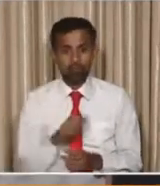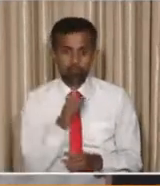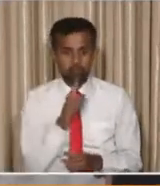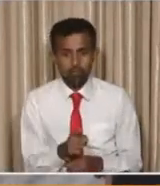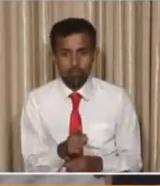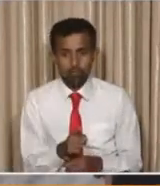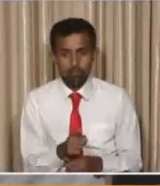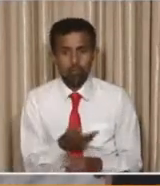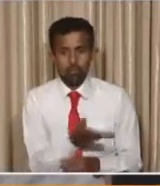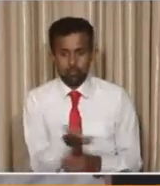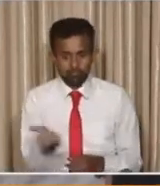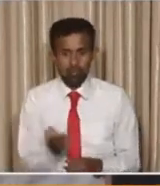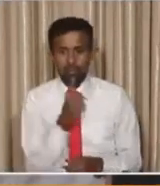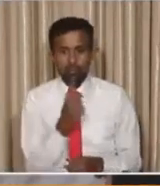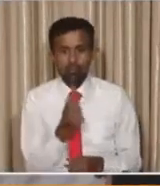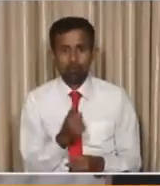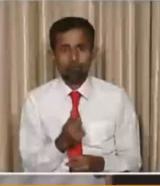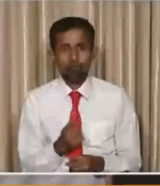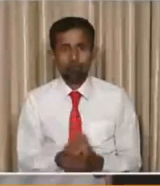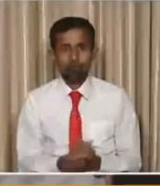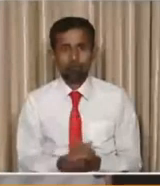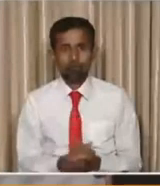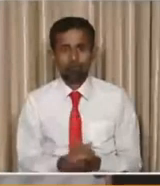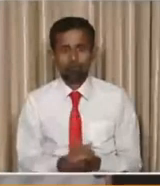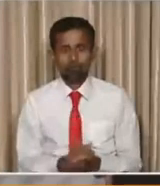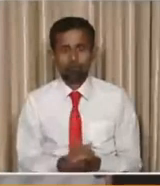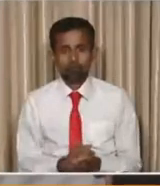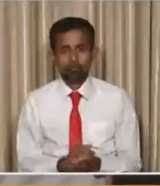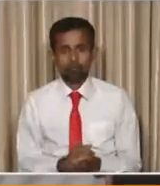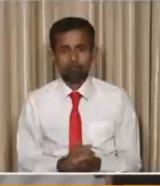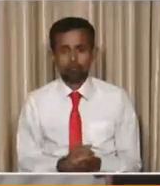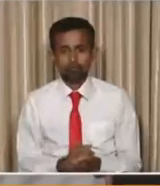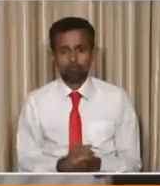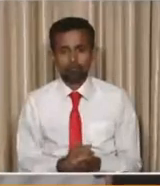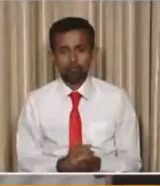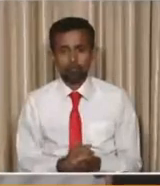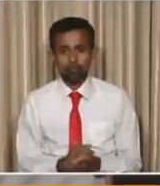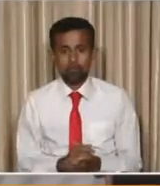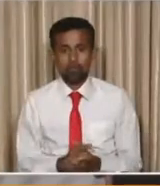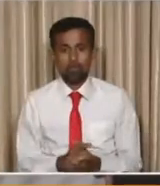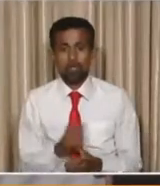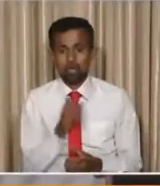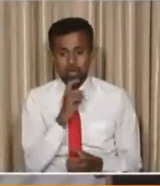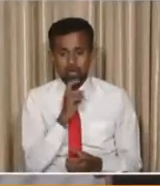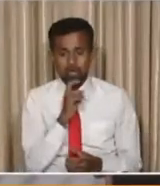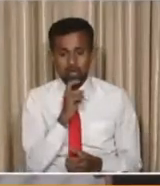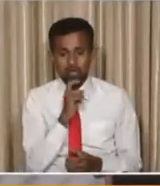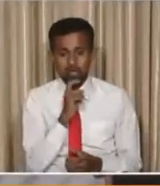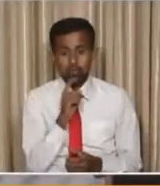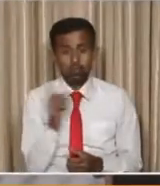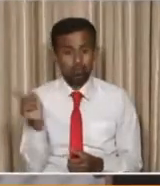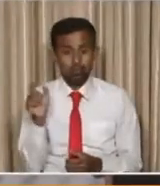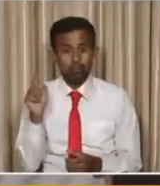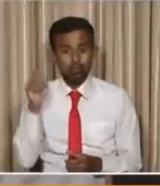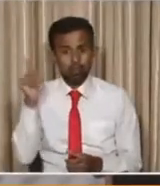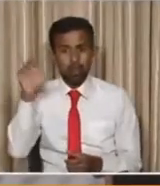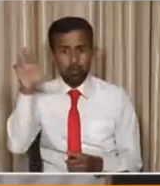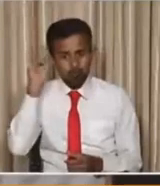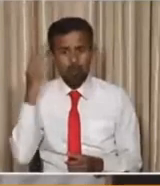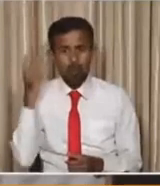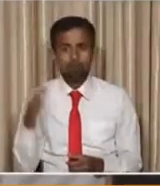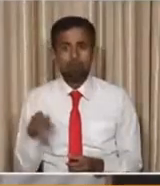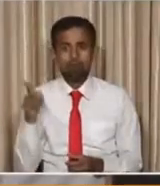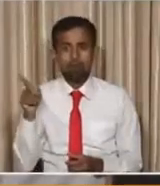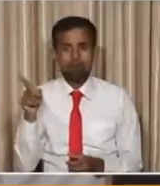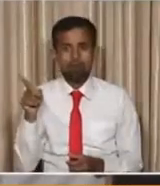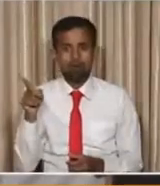පස්සේ මෙතෙන්ට ඇවිල්ලා කියන නෙමෙයිද? He was in a case where they acknowledged it as being a part of the executive and now he says